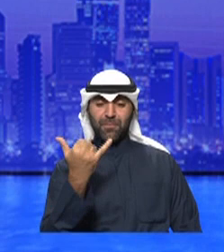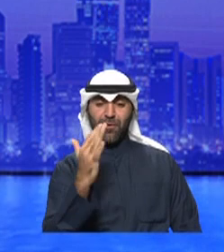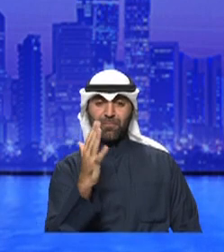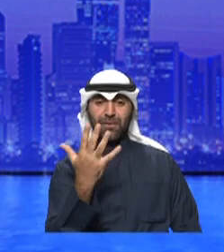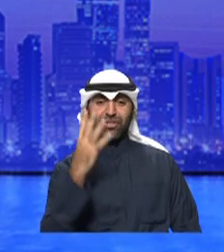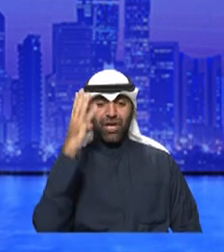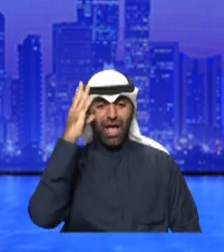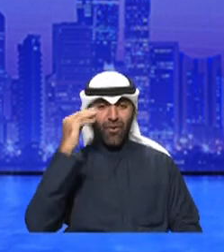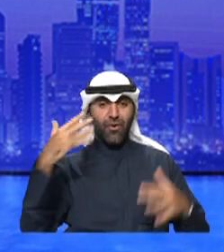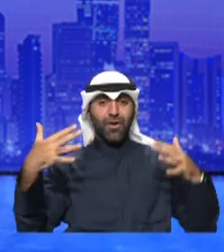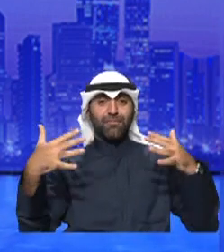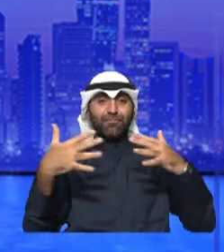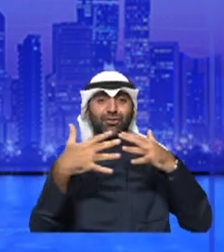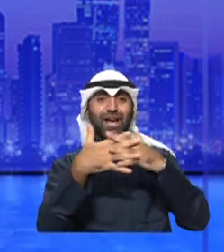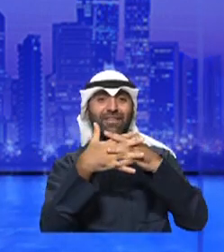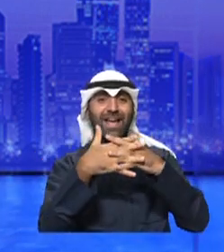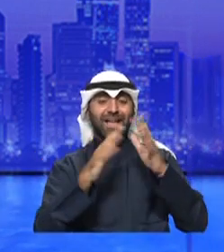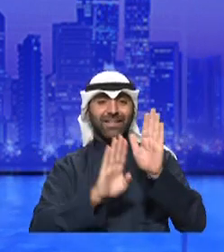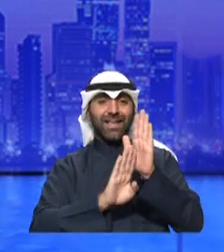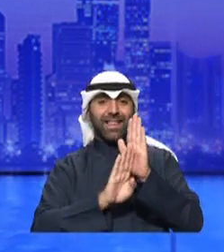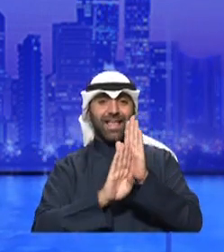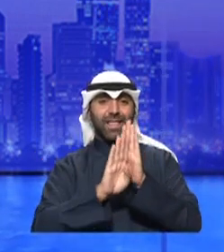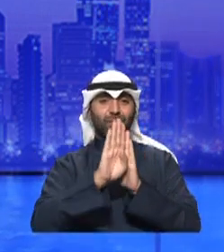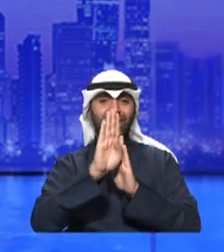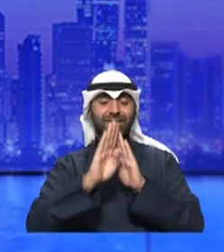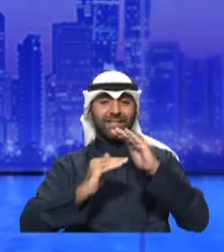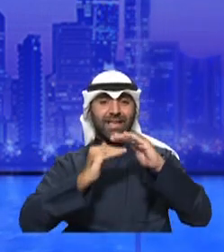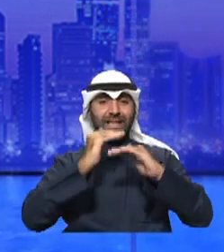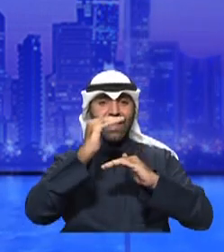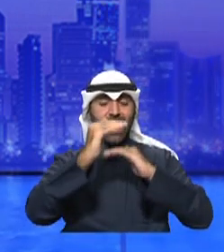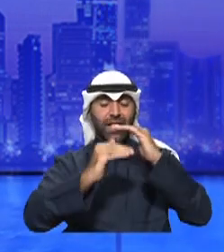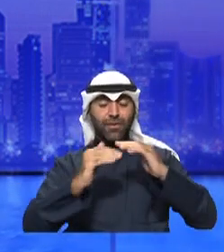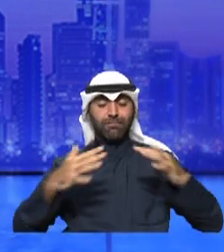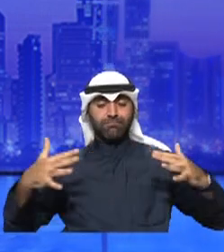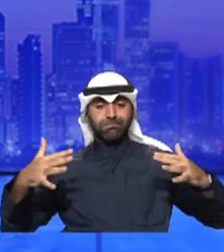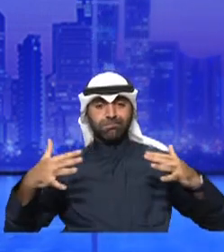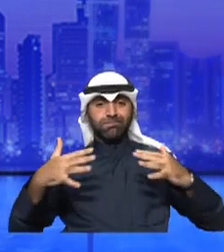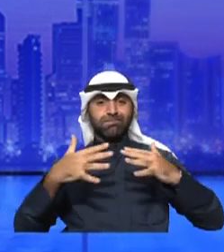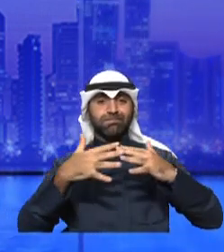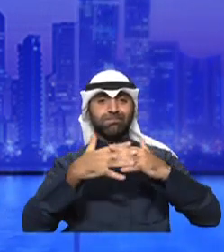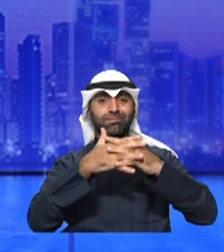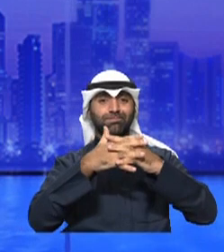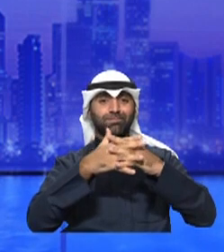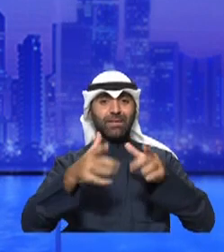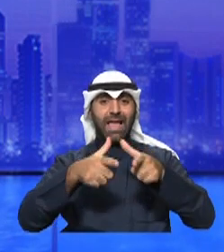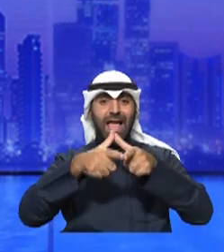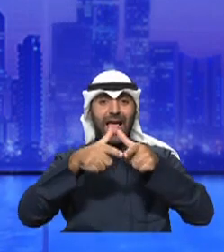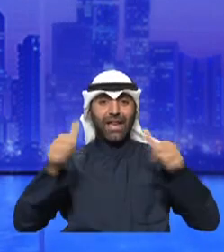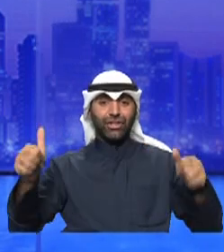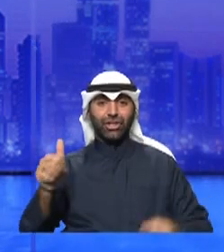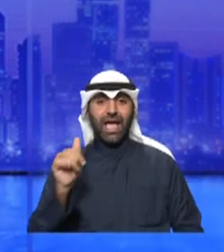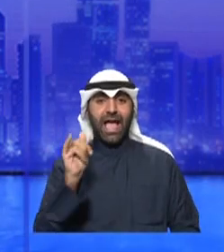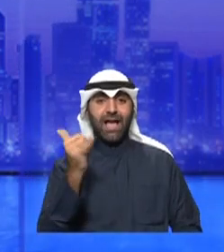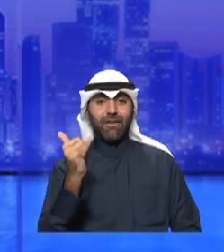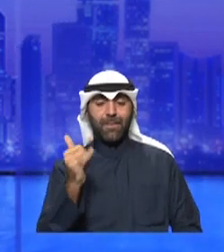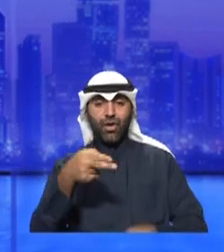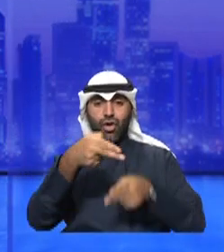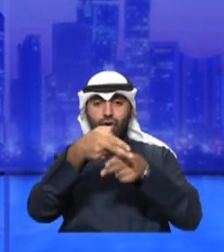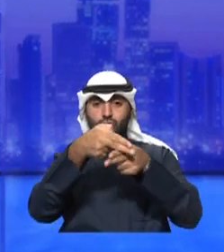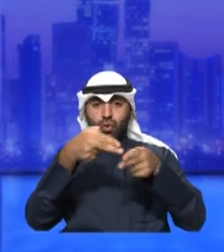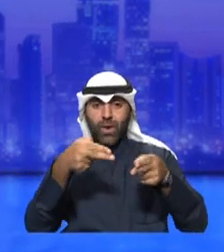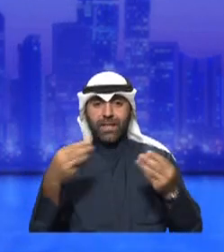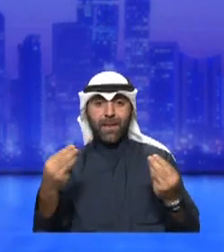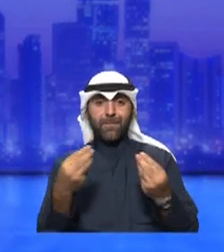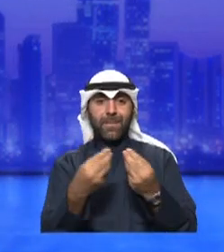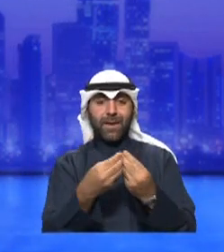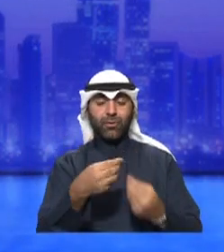على تحقيق التضامن والتكامل المشترك ودفع الشراكه الاستراتي نحو تحقيق التطلعات الشعوب والمصالح